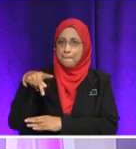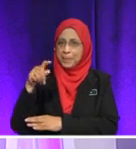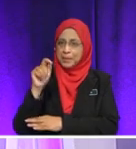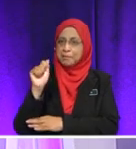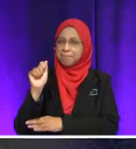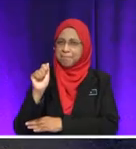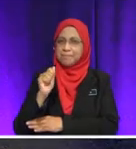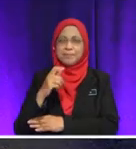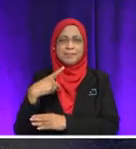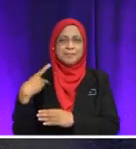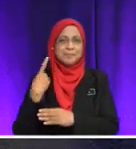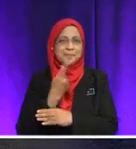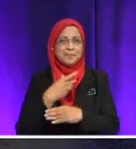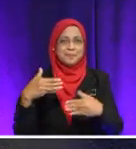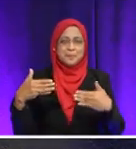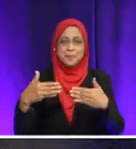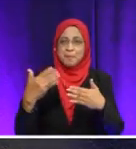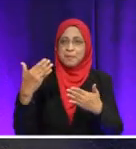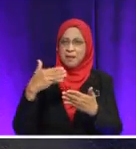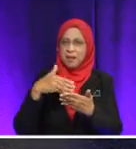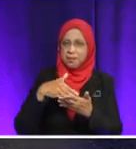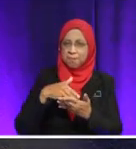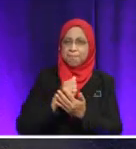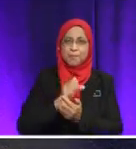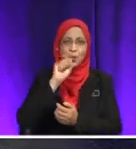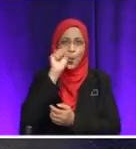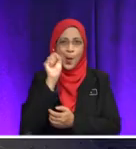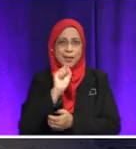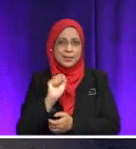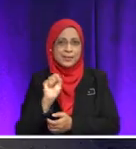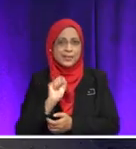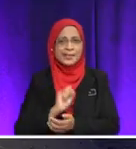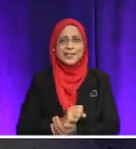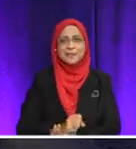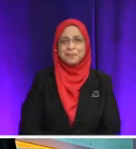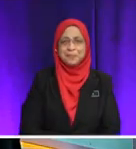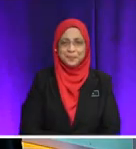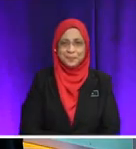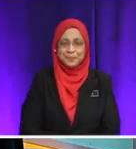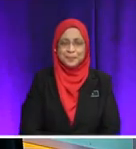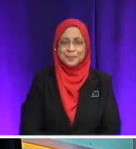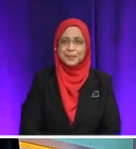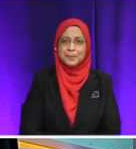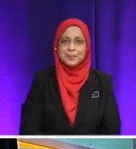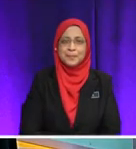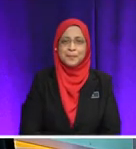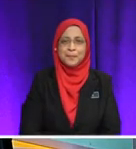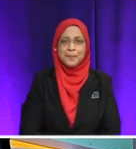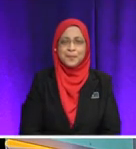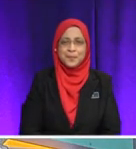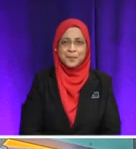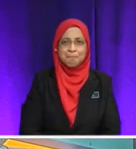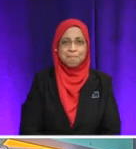saya gunting Apakah kita teruskan dengan sesi ulang Gaji kita silakan boleh Terima kasih oke yang seterusnya Oke setelah